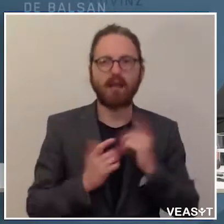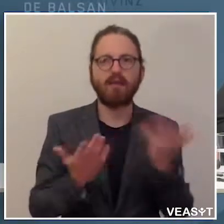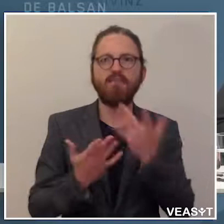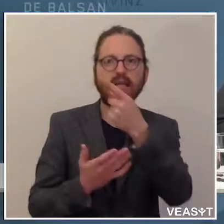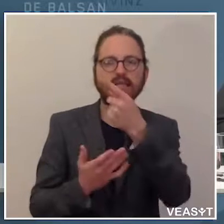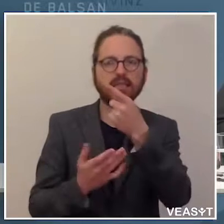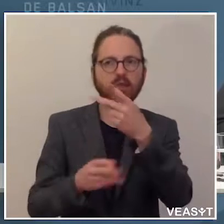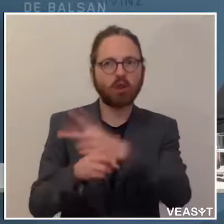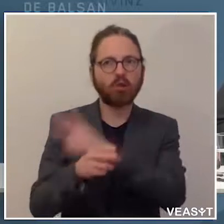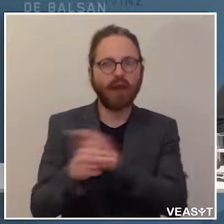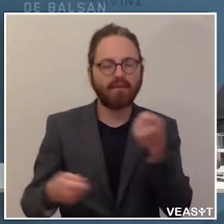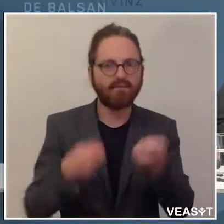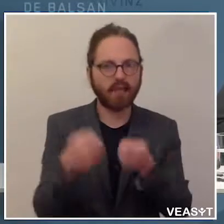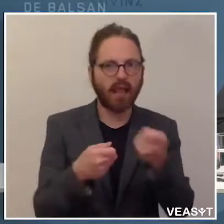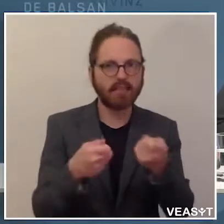finanziati